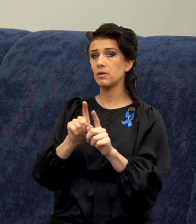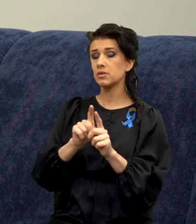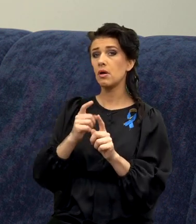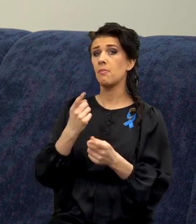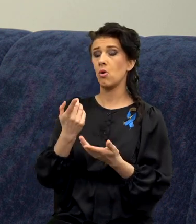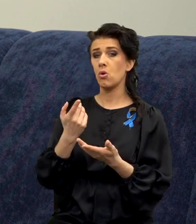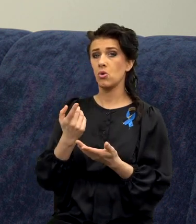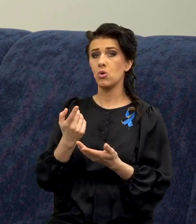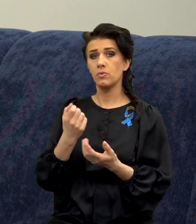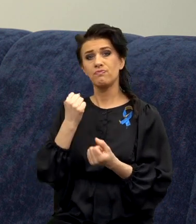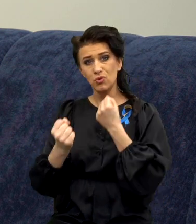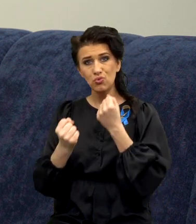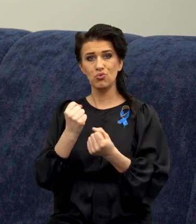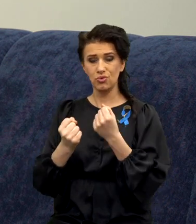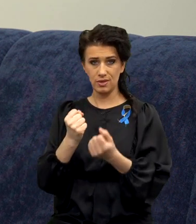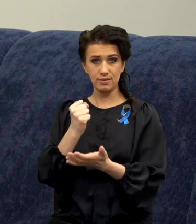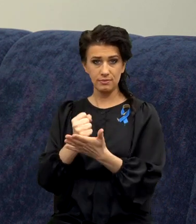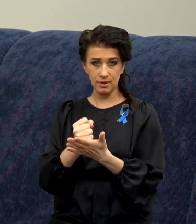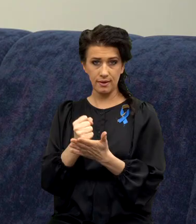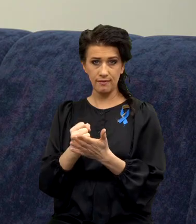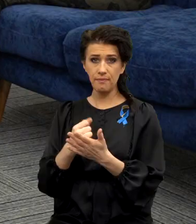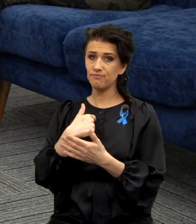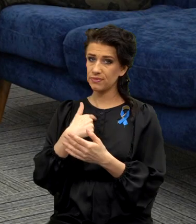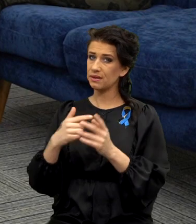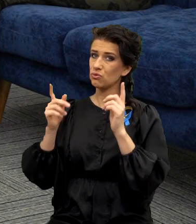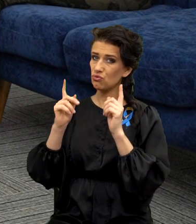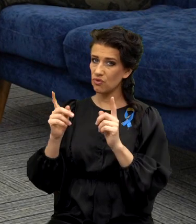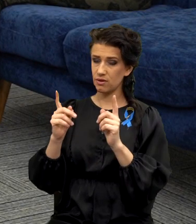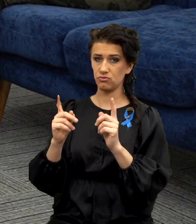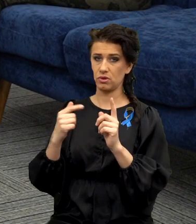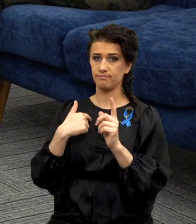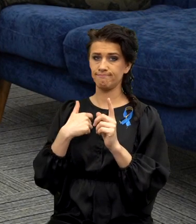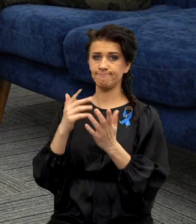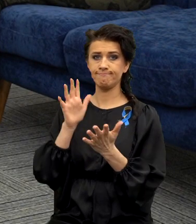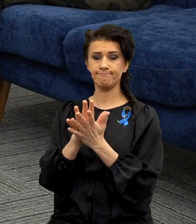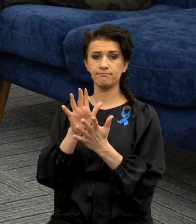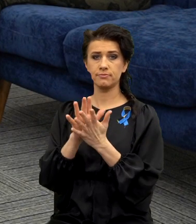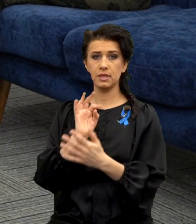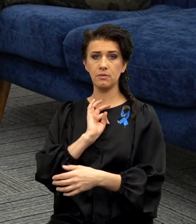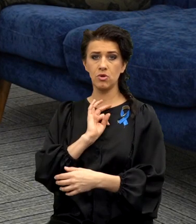ale ja bym też trochę uważała z takim,